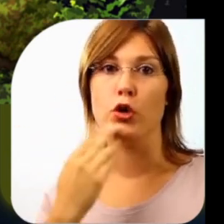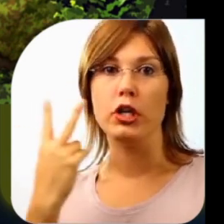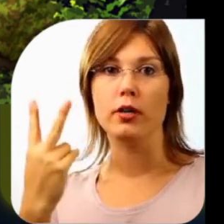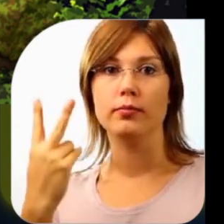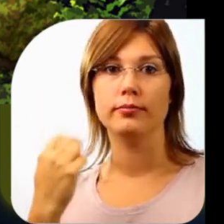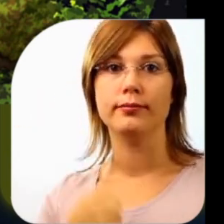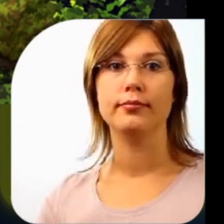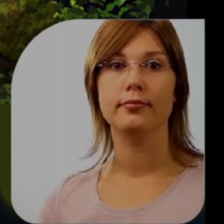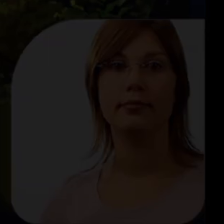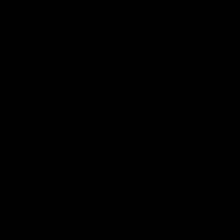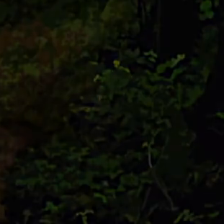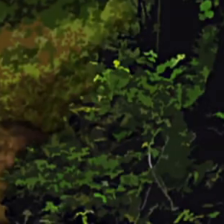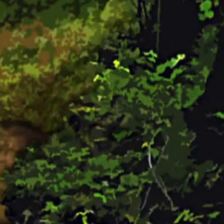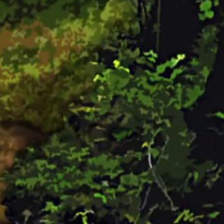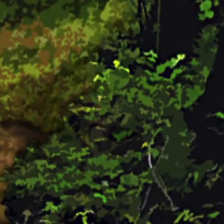Croconouille.